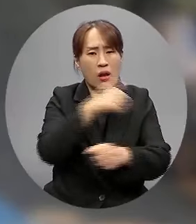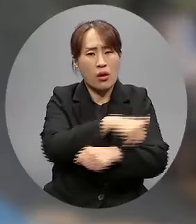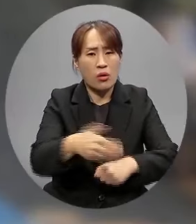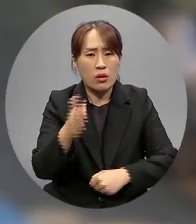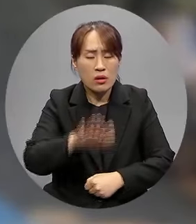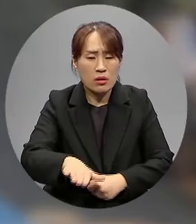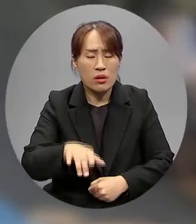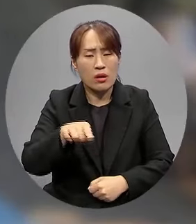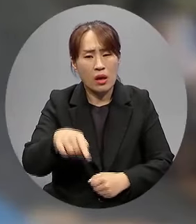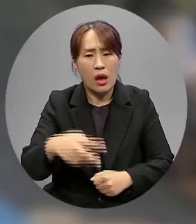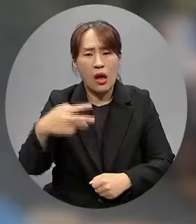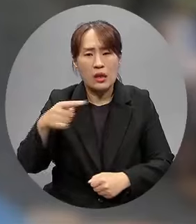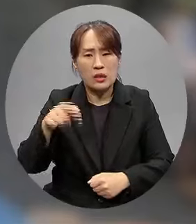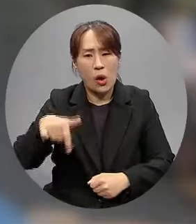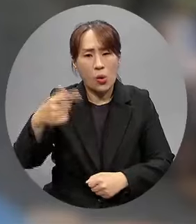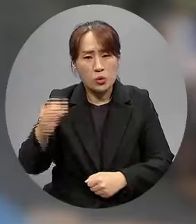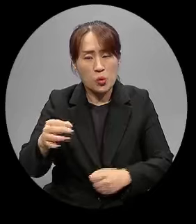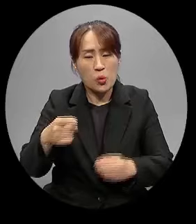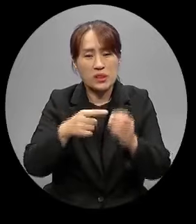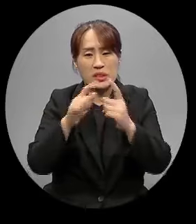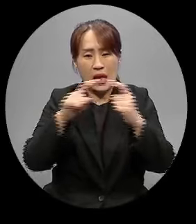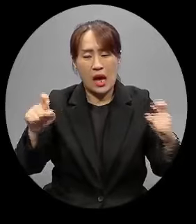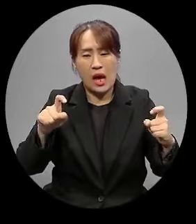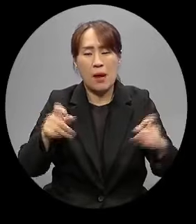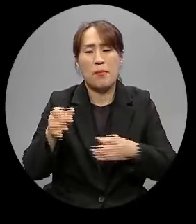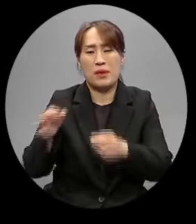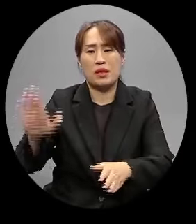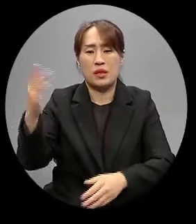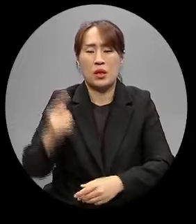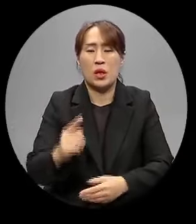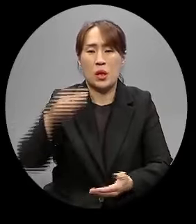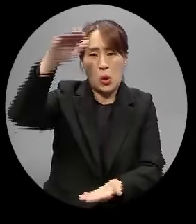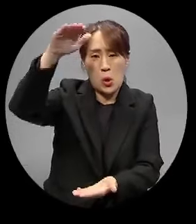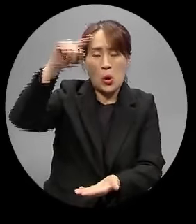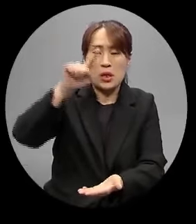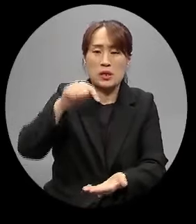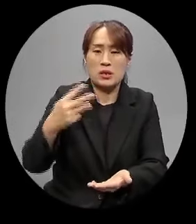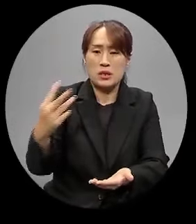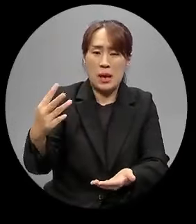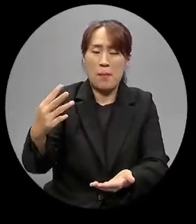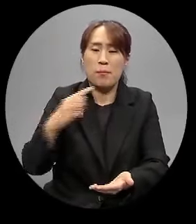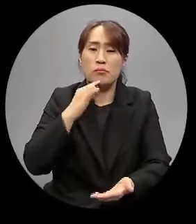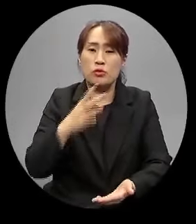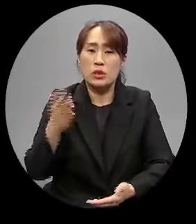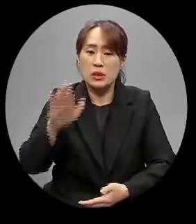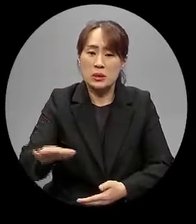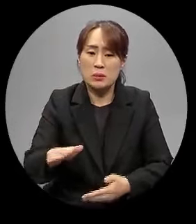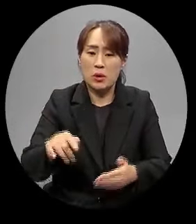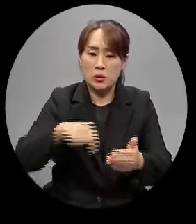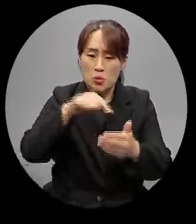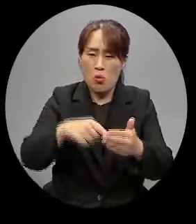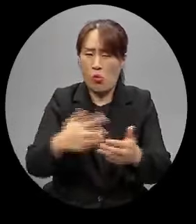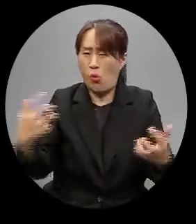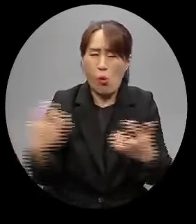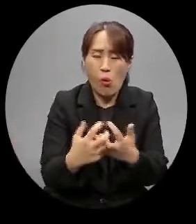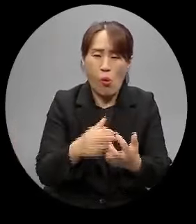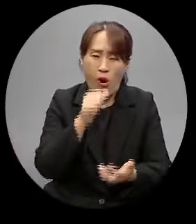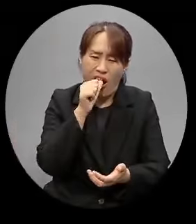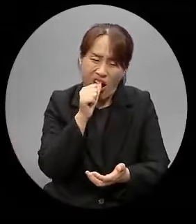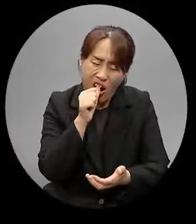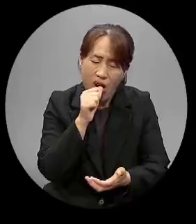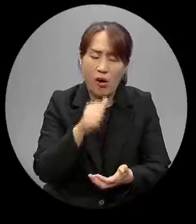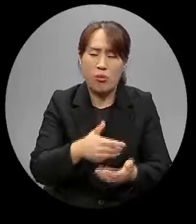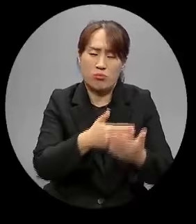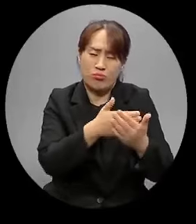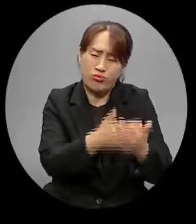석종사 기증이 이뤄졌습니다 높이 1.3m 불과하지만 속이 비어 있는게 아니라 철로 가득